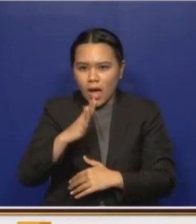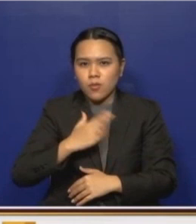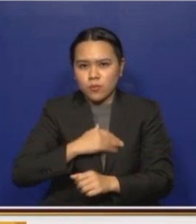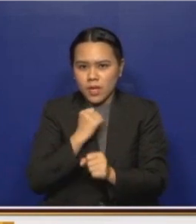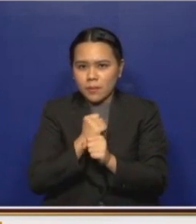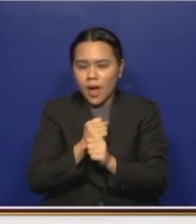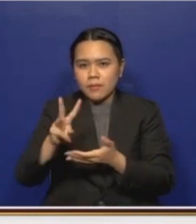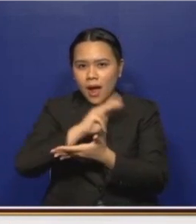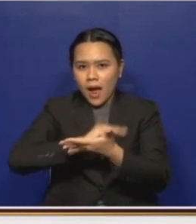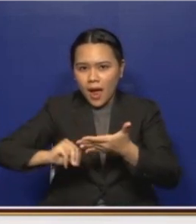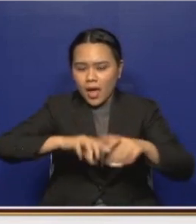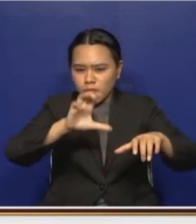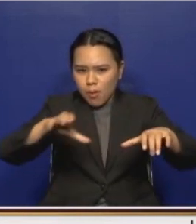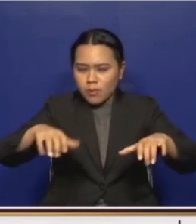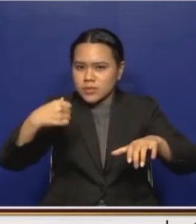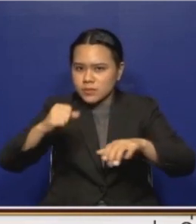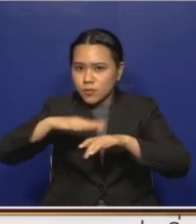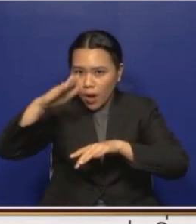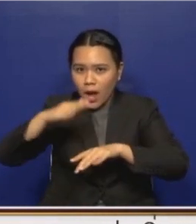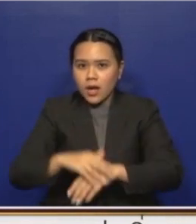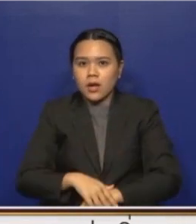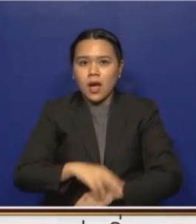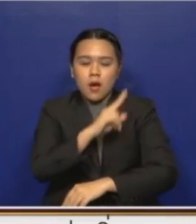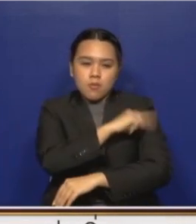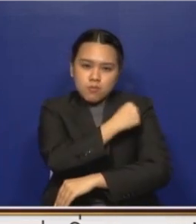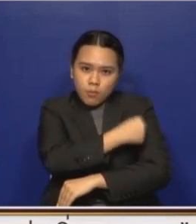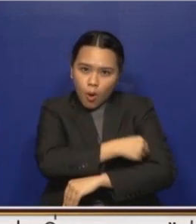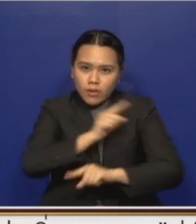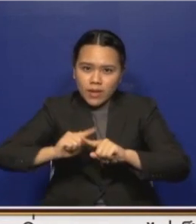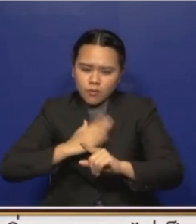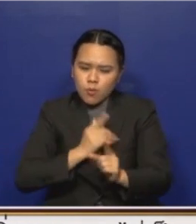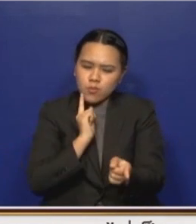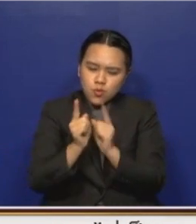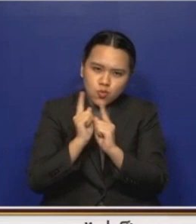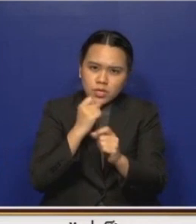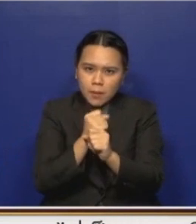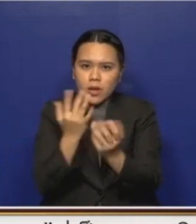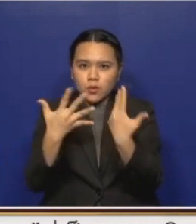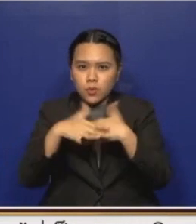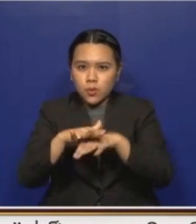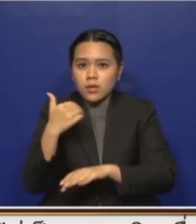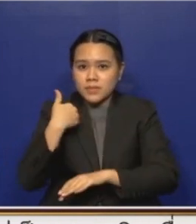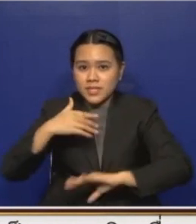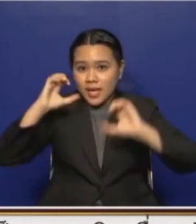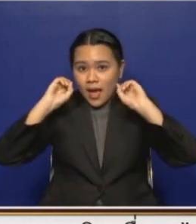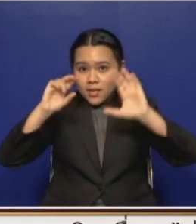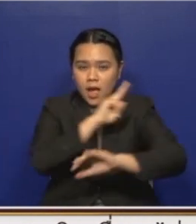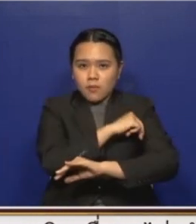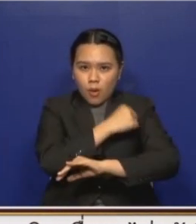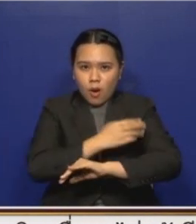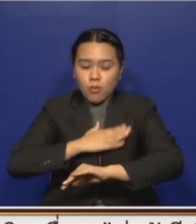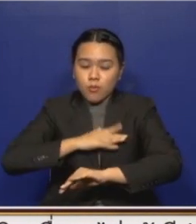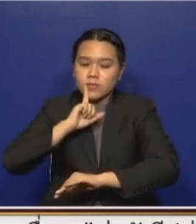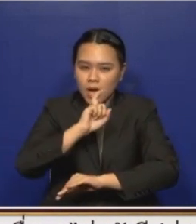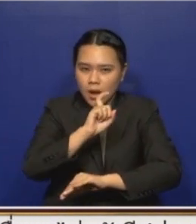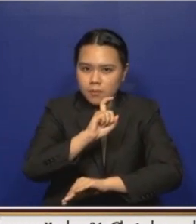2กลุ่มเลยกลุ่มนึงบอกมาให้ฉีดก็ไม่ฉีดกลุ่มนึงบอกฉีดฮะ คนไทยก็เหมือนกันฮะบางคนบอกไม่ฉี